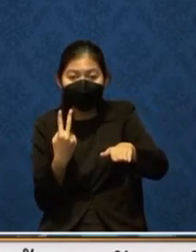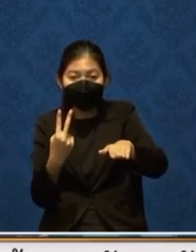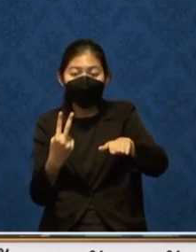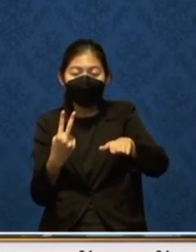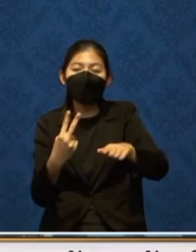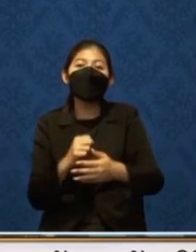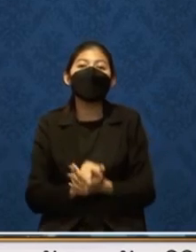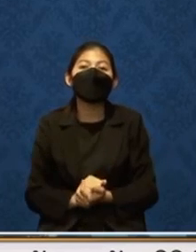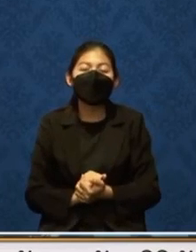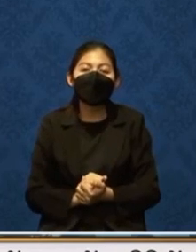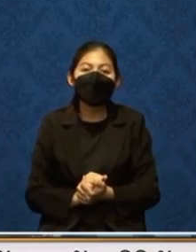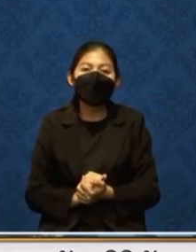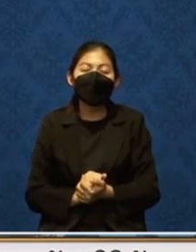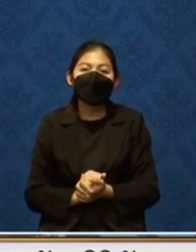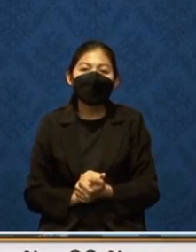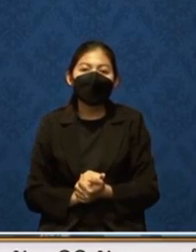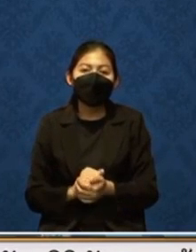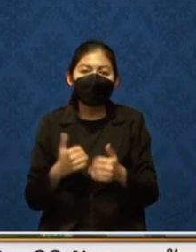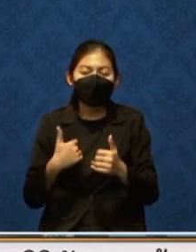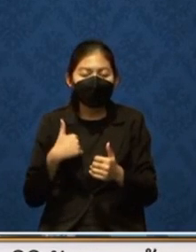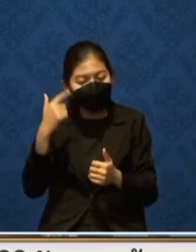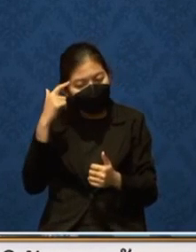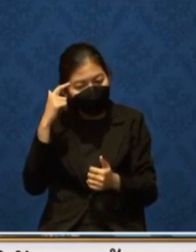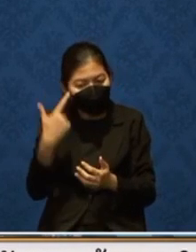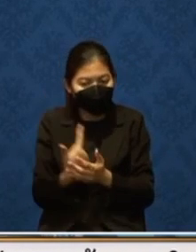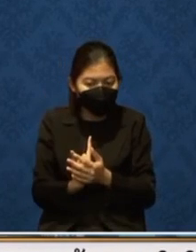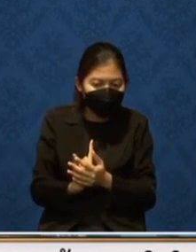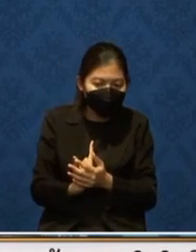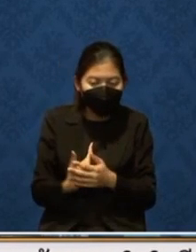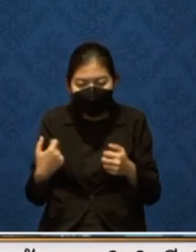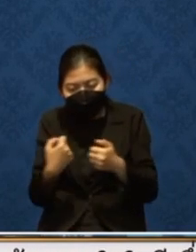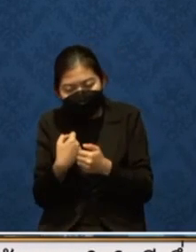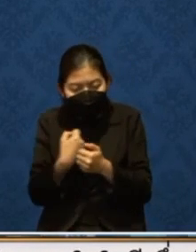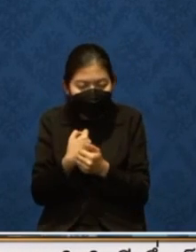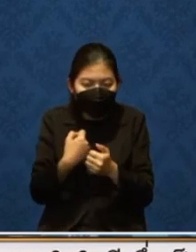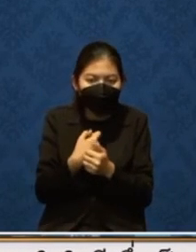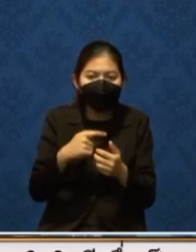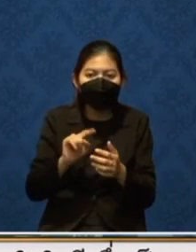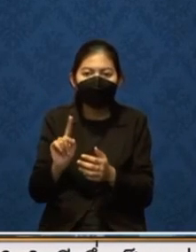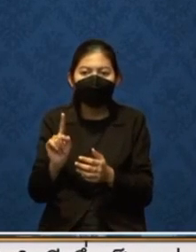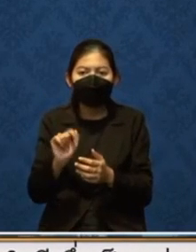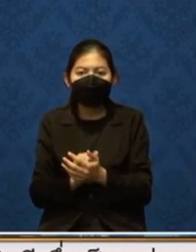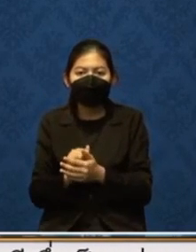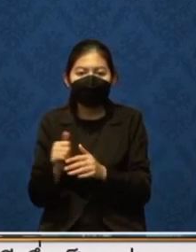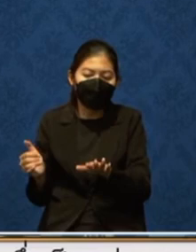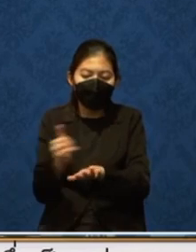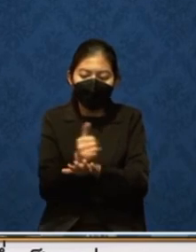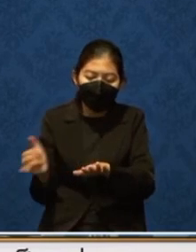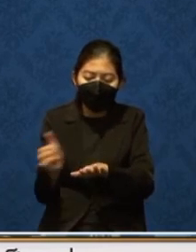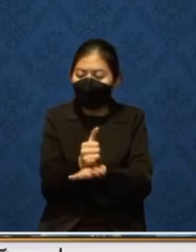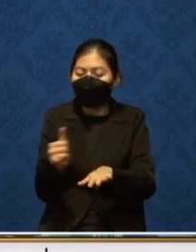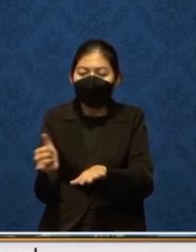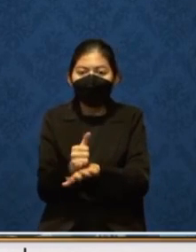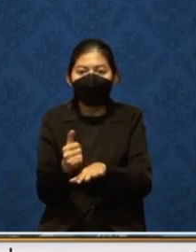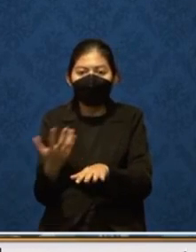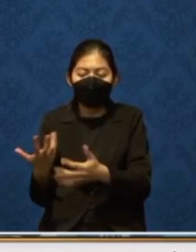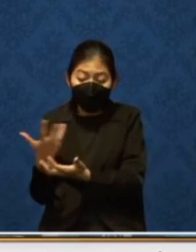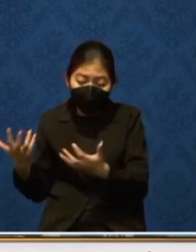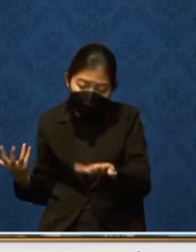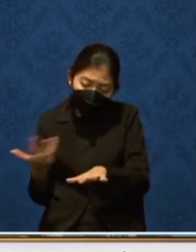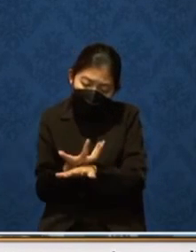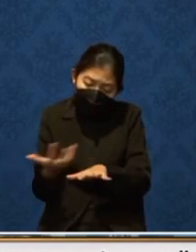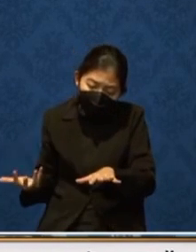แต่ประเดนก็ค 3 ส่งให มแยงลกค้ากันเองมตอบโทยเดยวกันคอการขนคน หรอขนของ ระหว่างเมือง